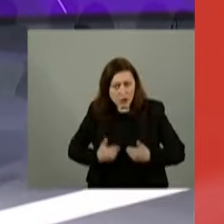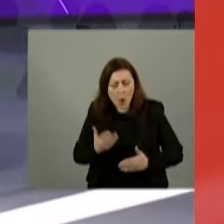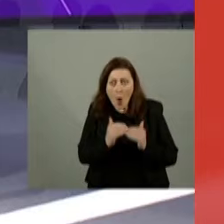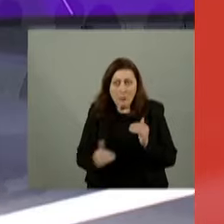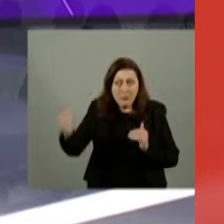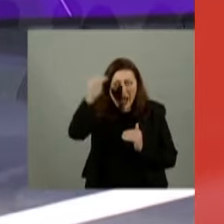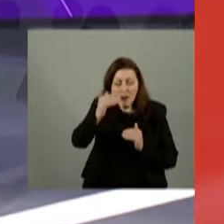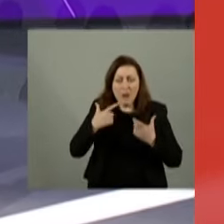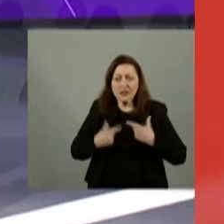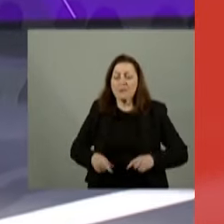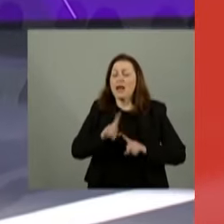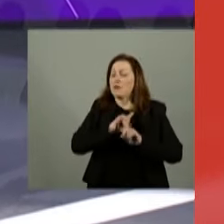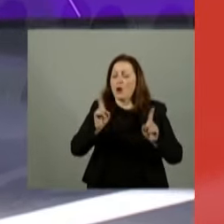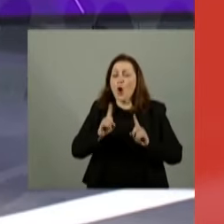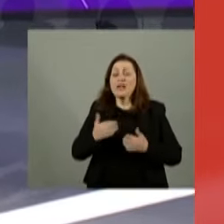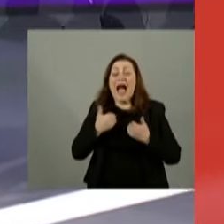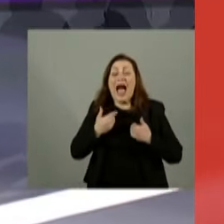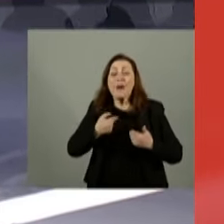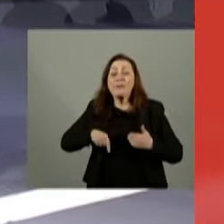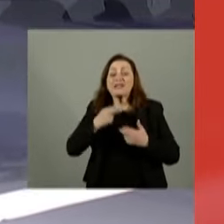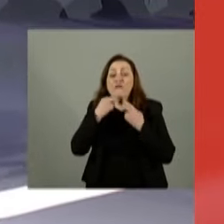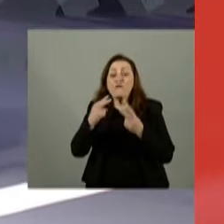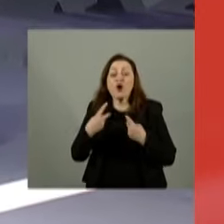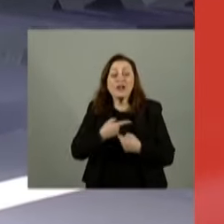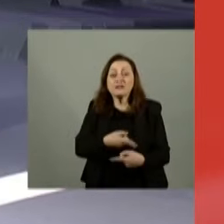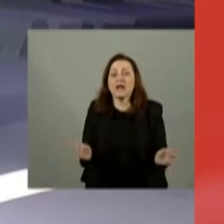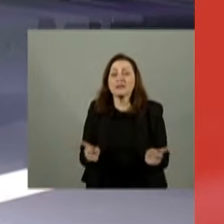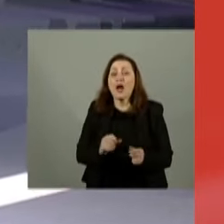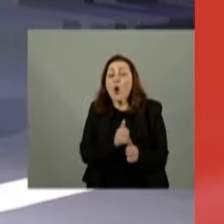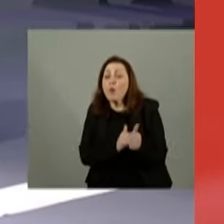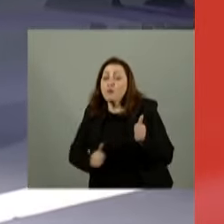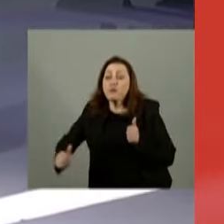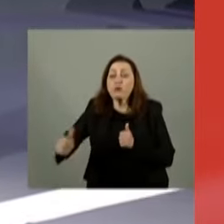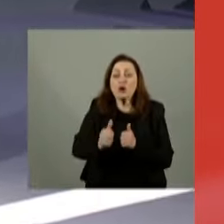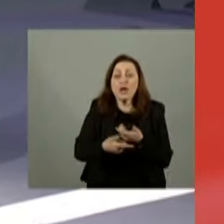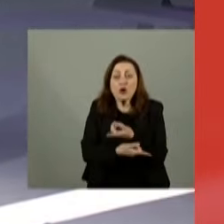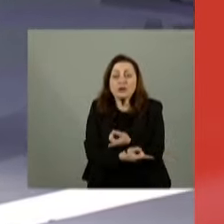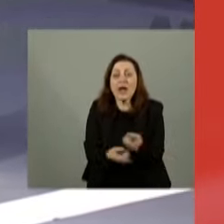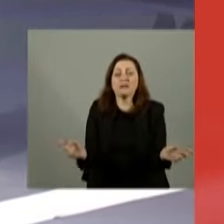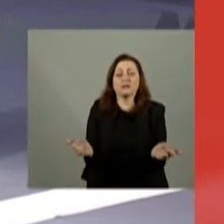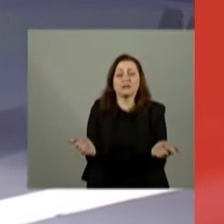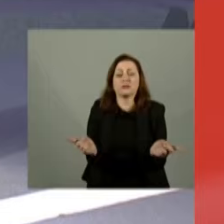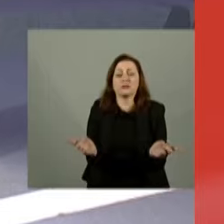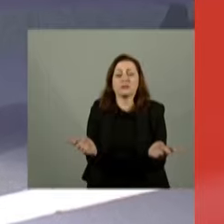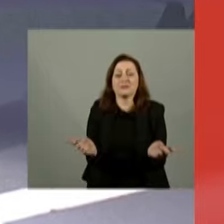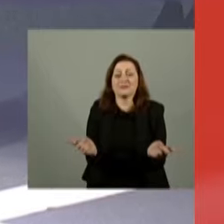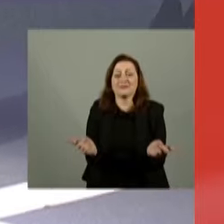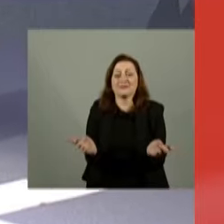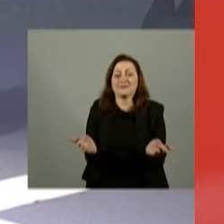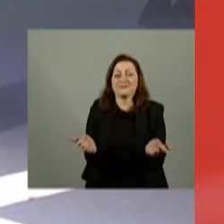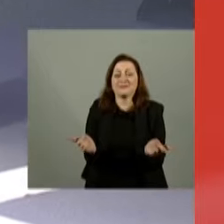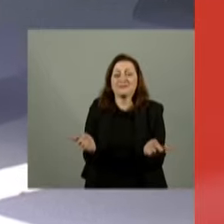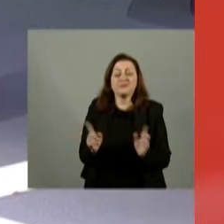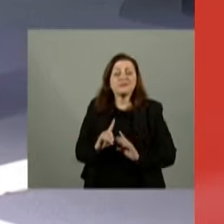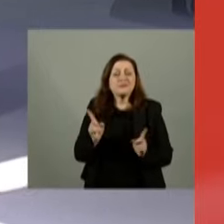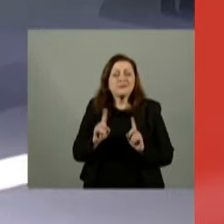όχι, στο λέω και από το ρεπορτάζ αυτό, Μαρία, είχαν μείνει με το στόμα ανοιχτό. Και θα πω και κάτι. Πρέπει να το πιστώσουμε και το γεγονός, γιατί όπως όταν